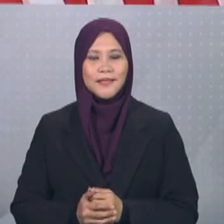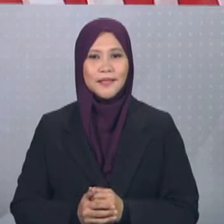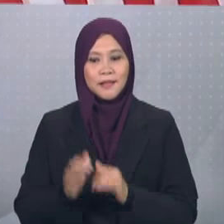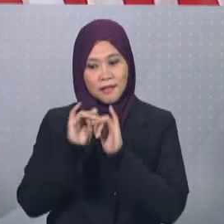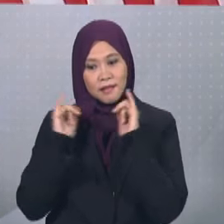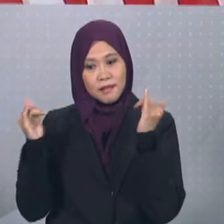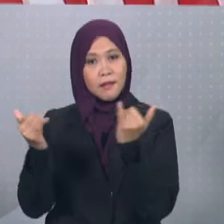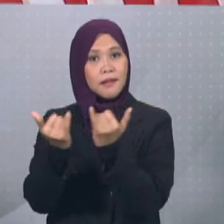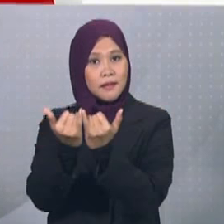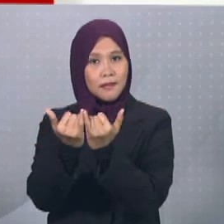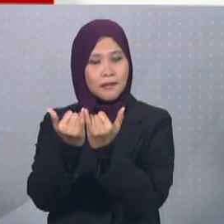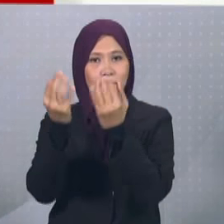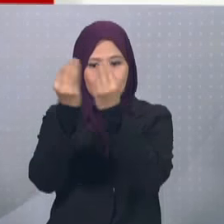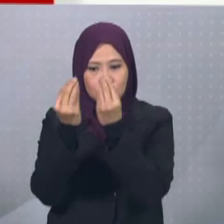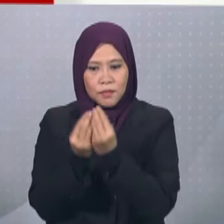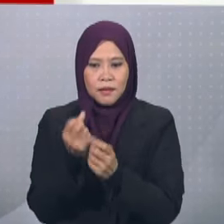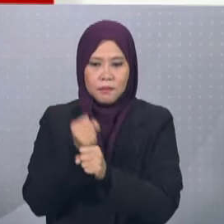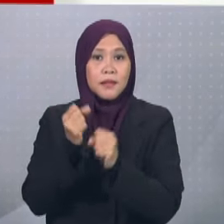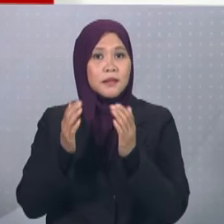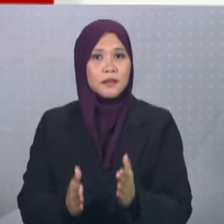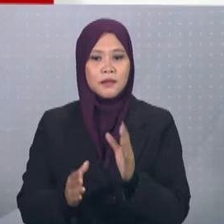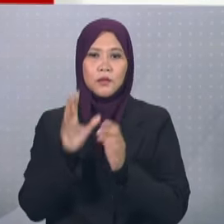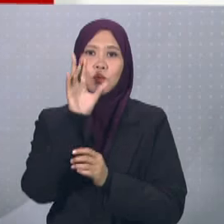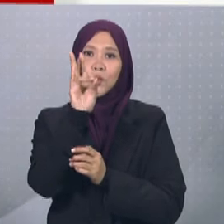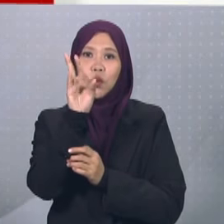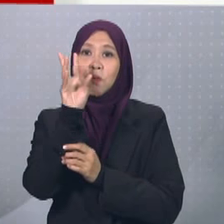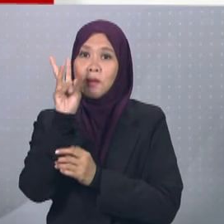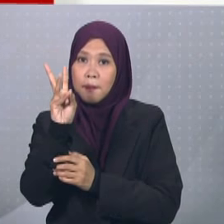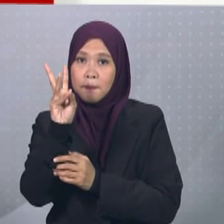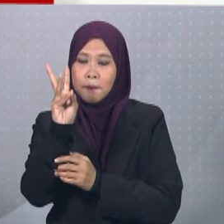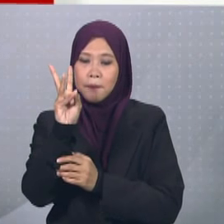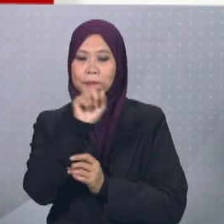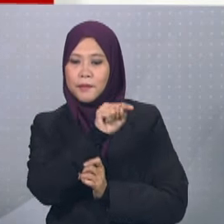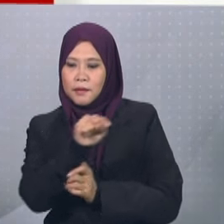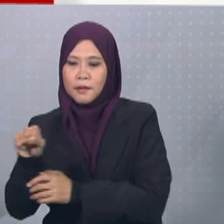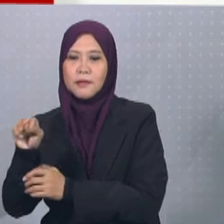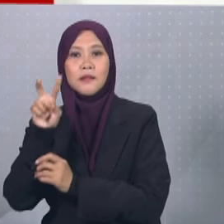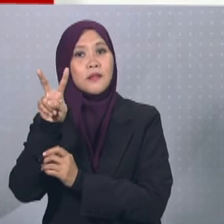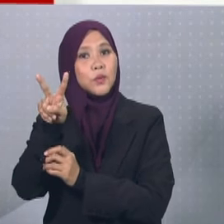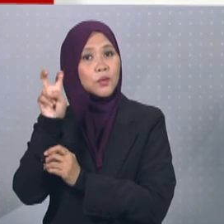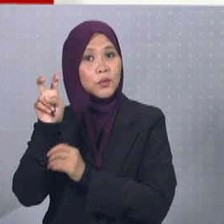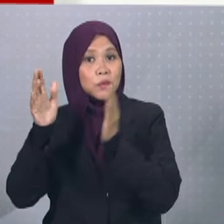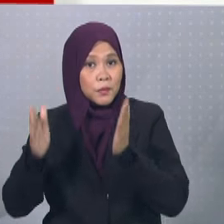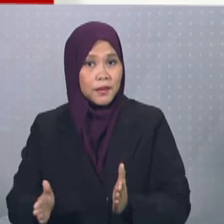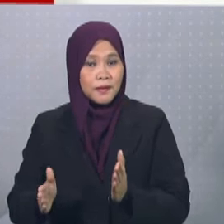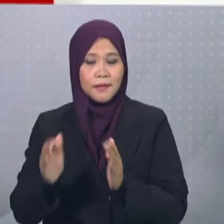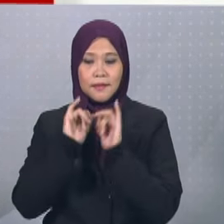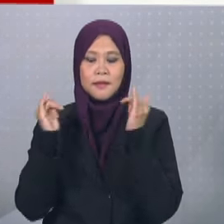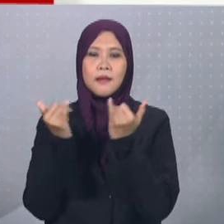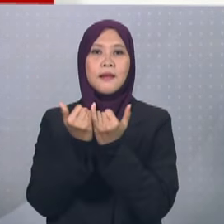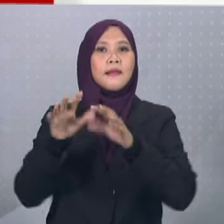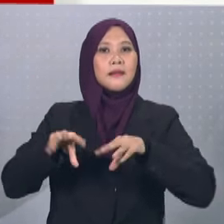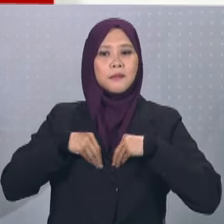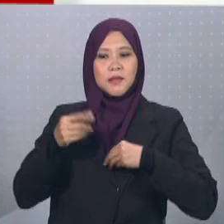Bagi syarikat yang mempunyai bilangan pekerja 76 hingga 200 orang, syarikat akan